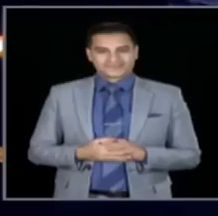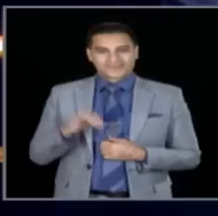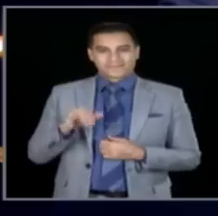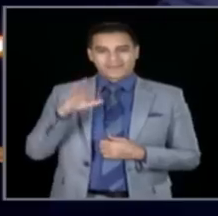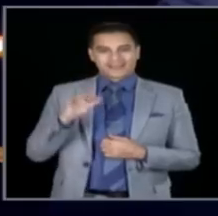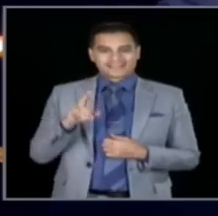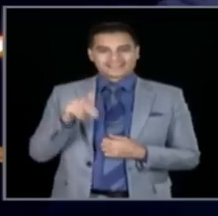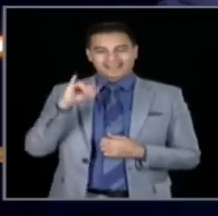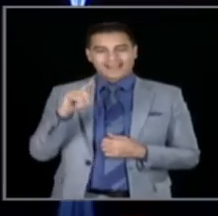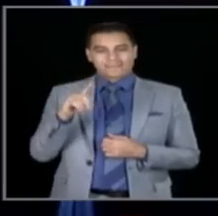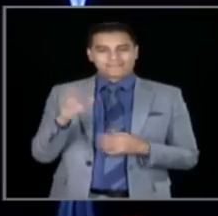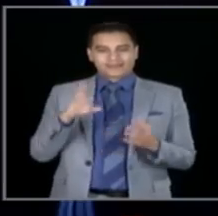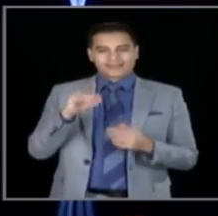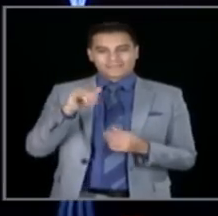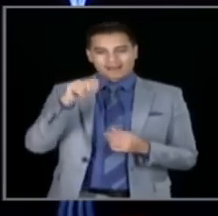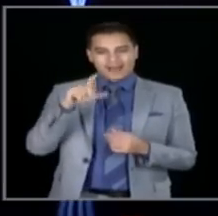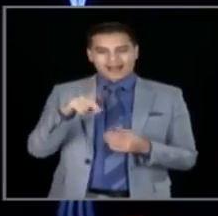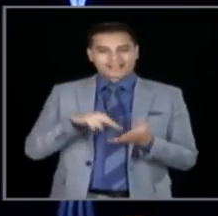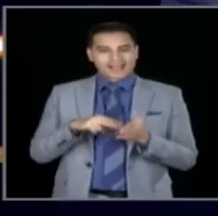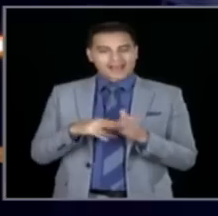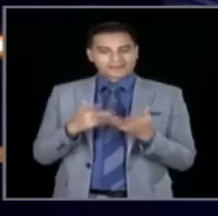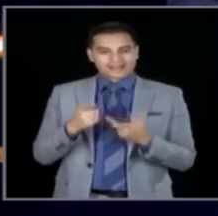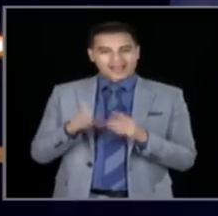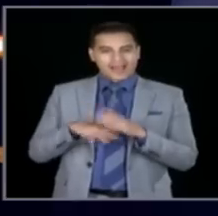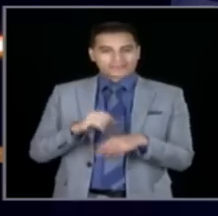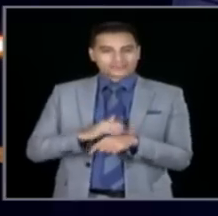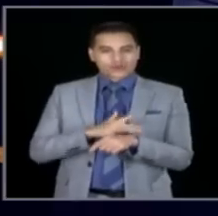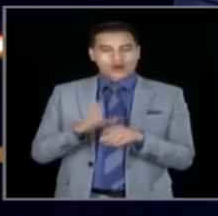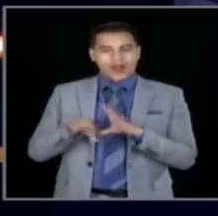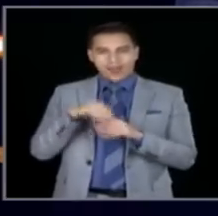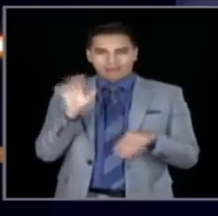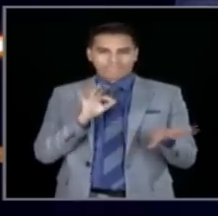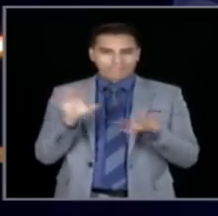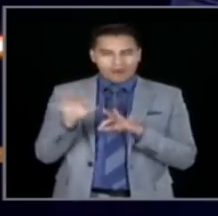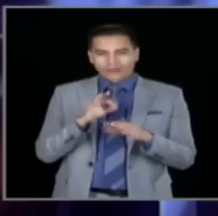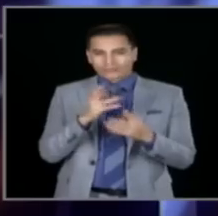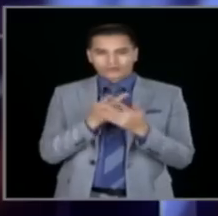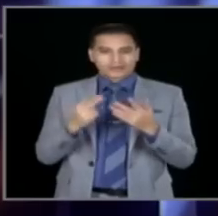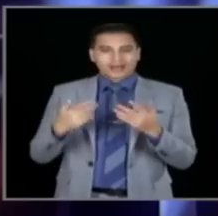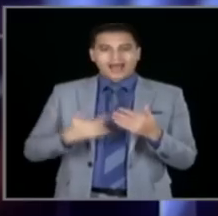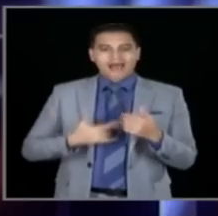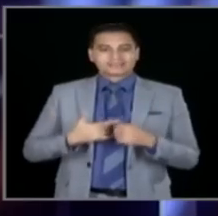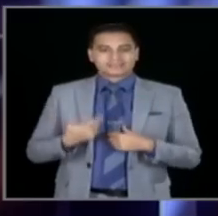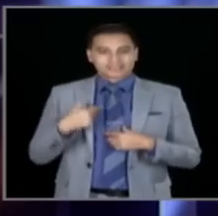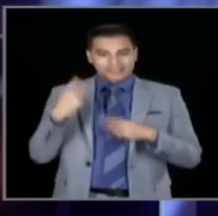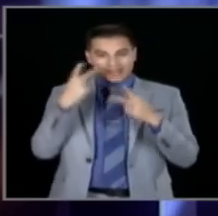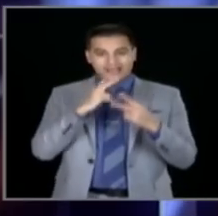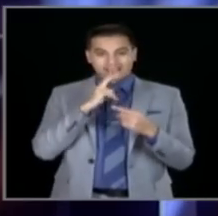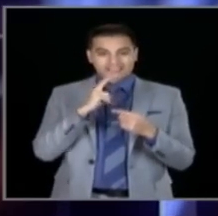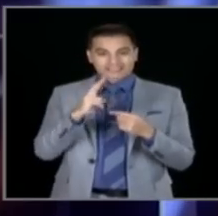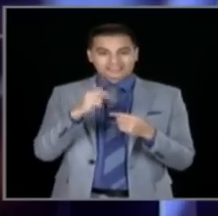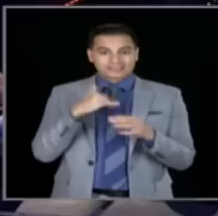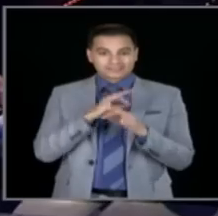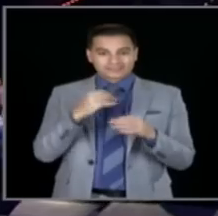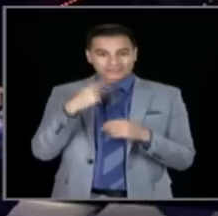مهتب كمان، ازيك يا مهتب؟ تمام الحمد لله. شعورك ايه بقى بعد ما عملتي المجهود ده وكونتي الفريق؟ هو حلم 7 سنين انا